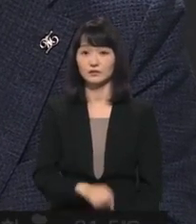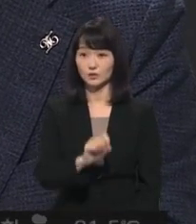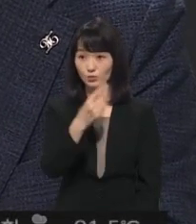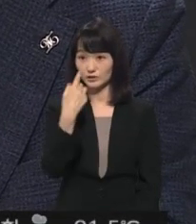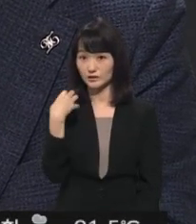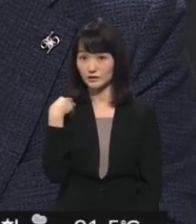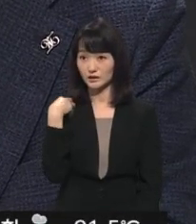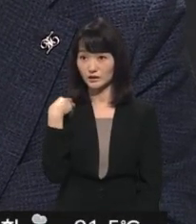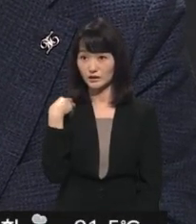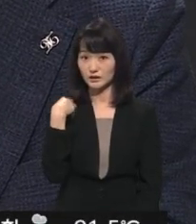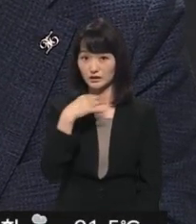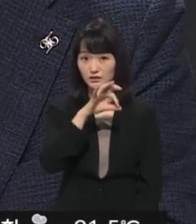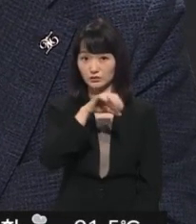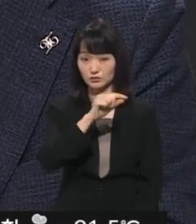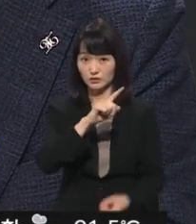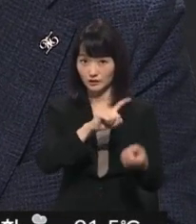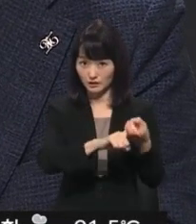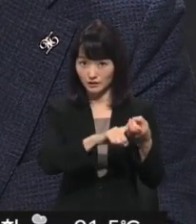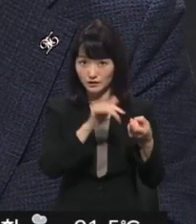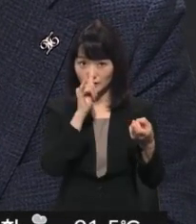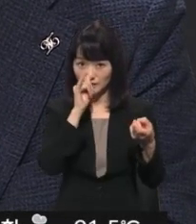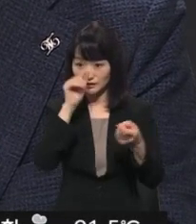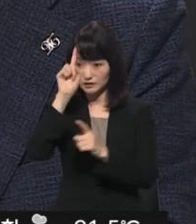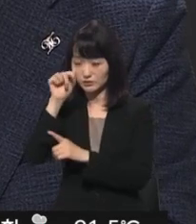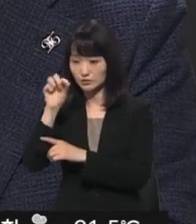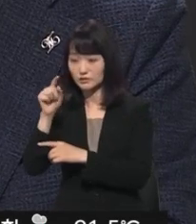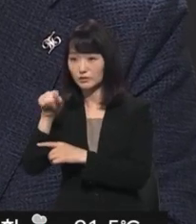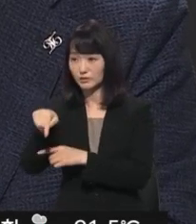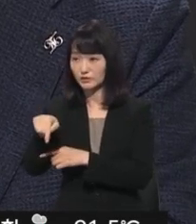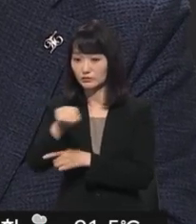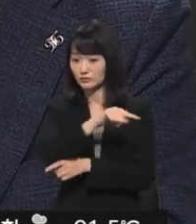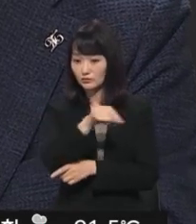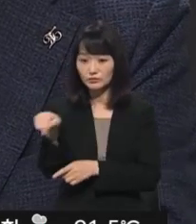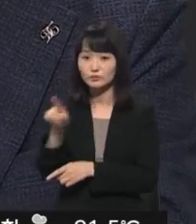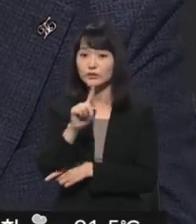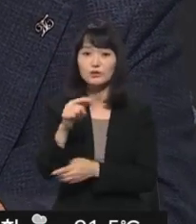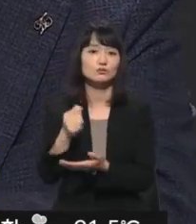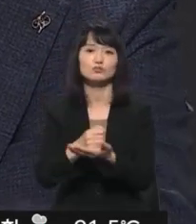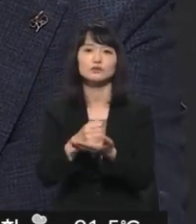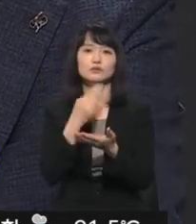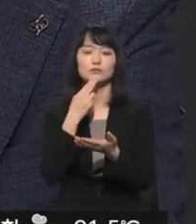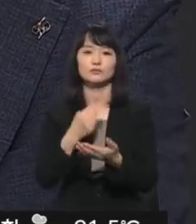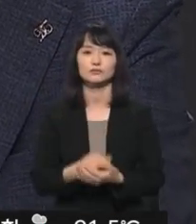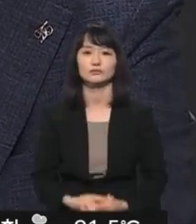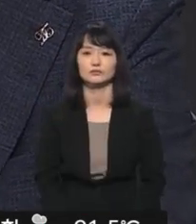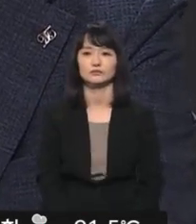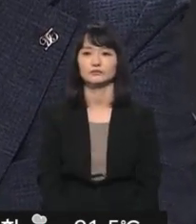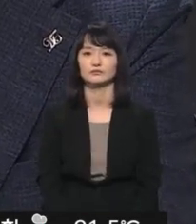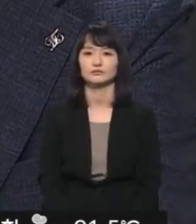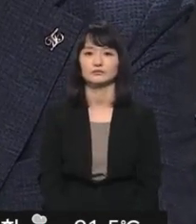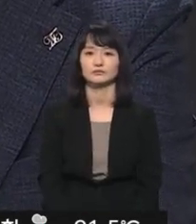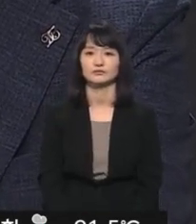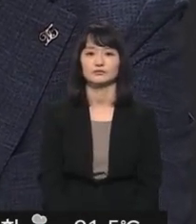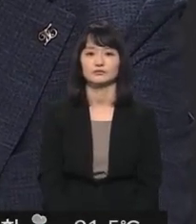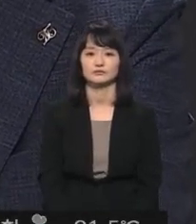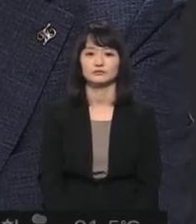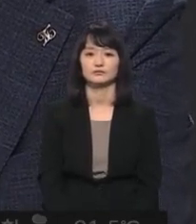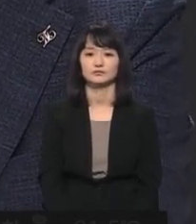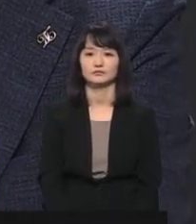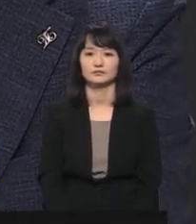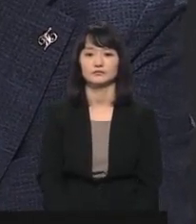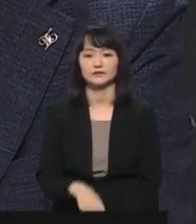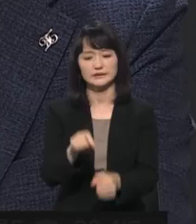먹어보면 이른바 u 넥과 4 있나요 아니면 이준석 전 대표에게 있나요 아니면 그냥 운이 없는 건가요 근데 아니고 사실 이제 뭐